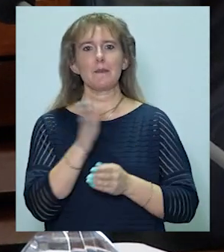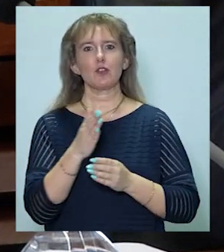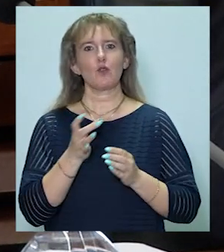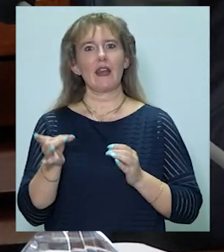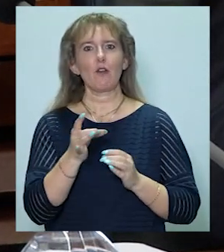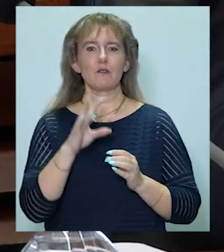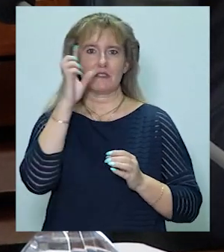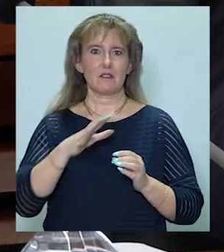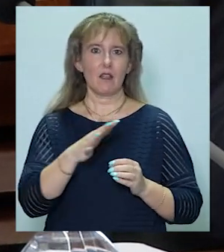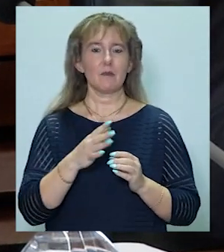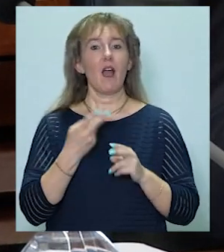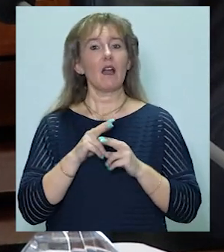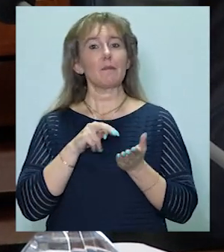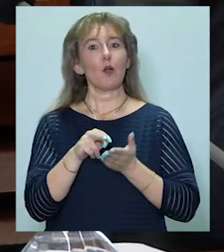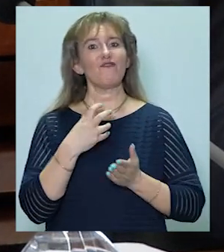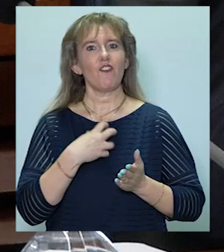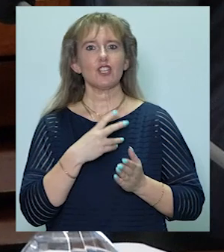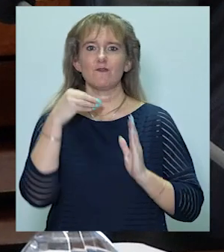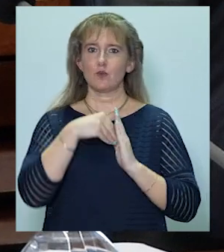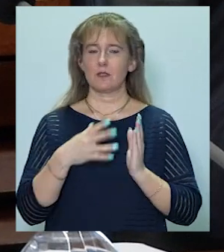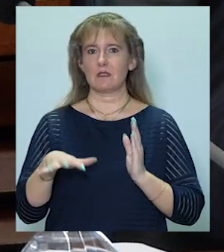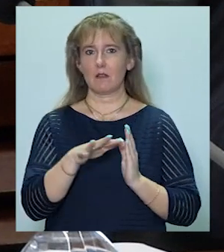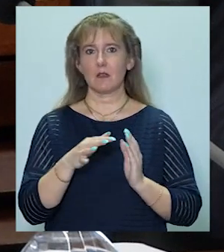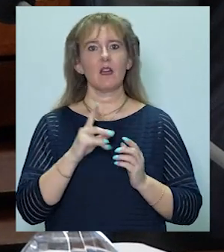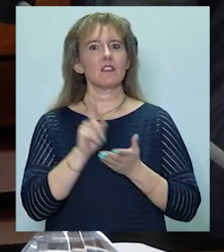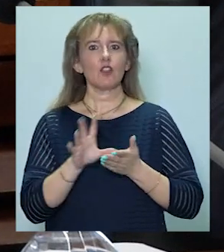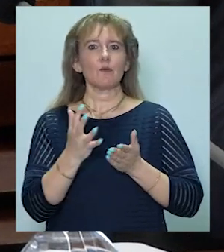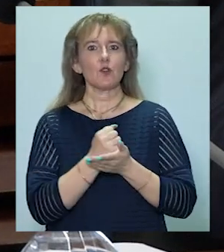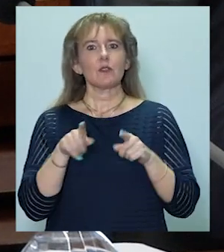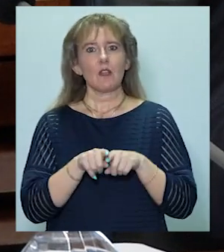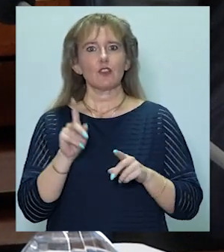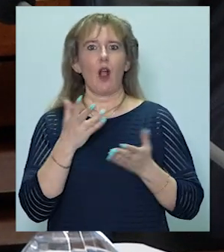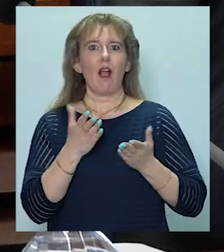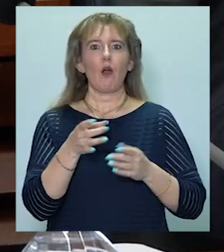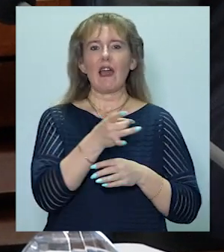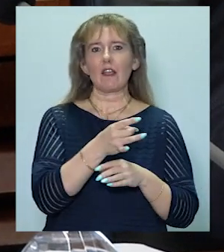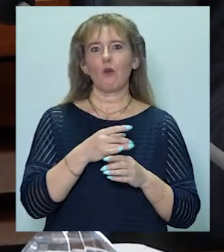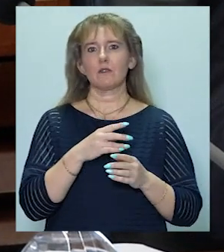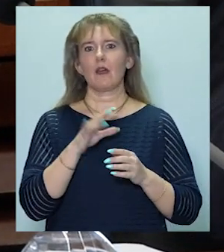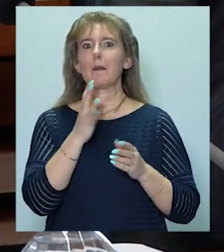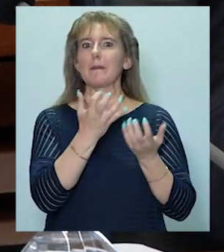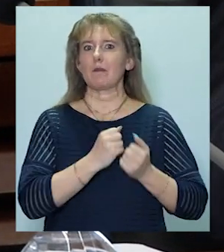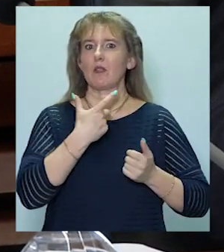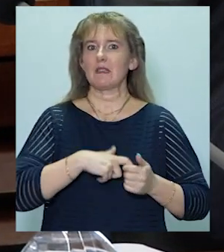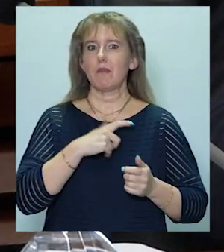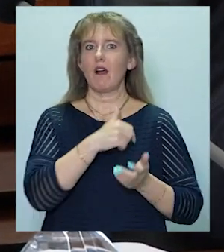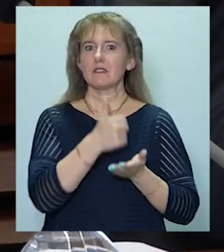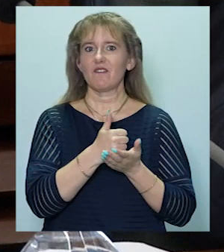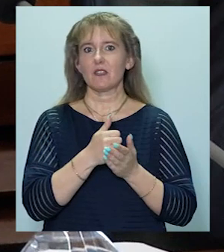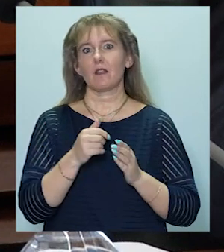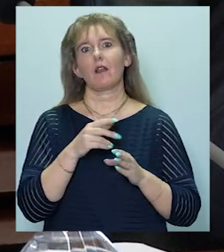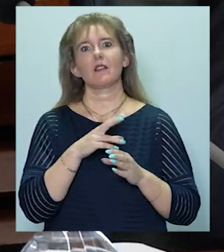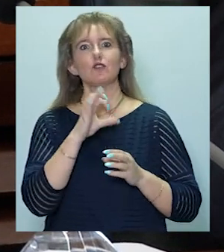диспропорций между регионами и странами. Этот подход важен и внутри страны. Не должно получиться так, что какие-то регионы и отрасли примут на